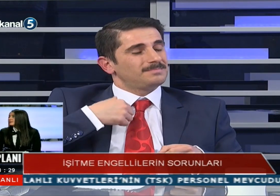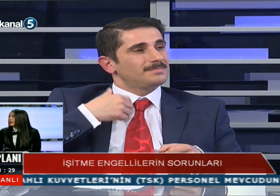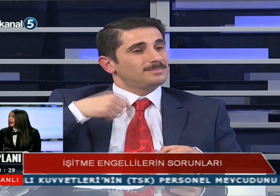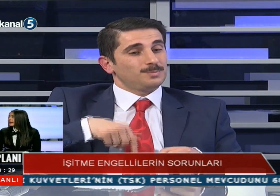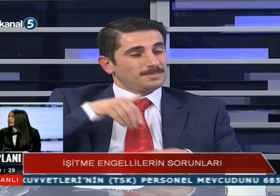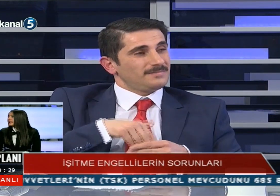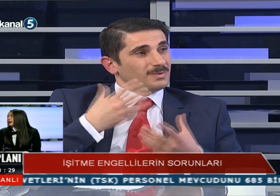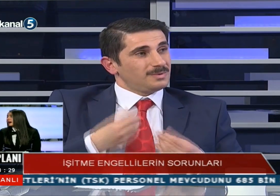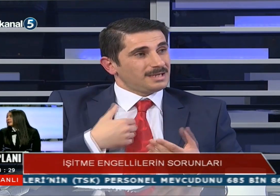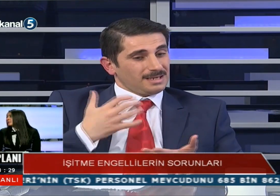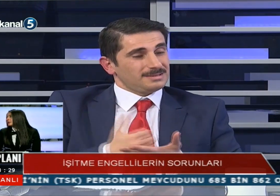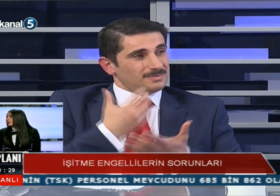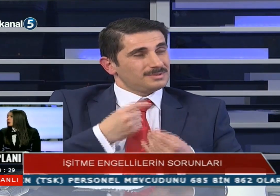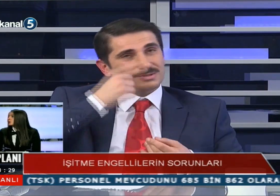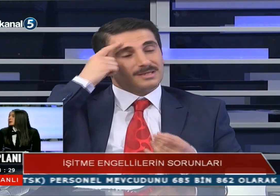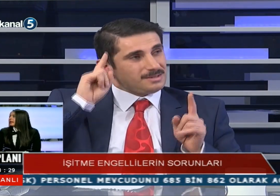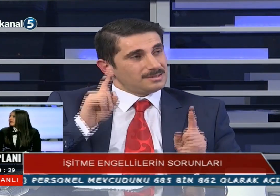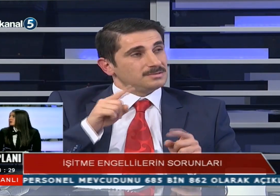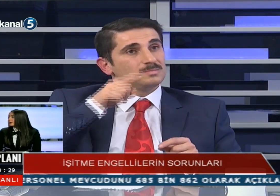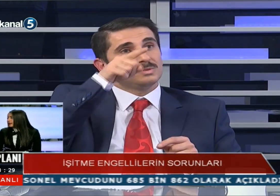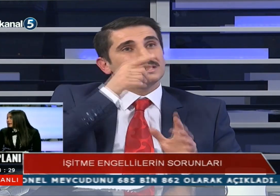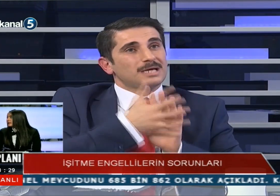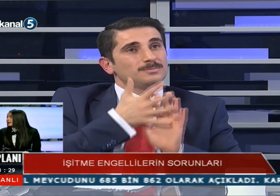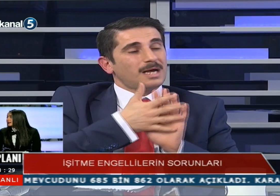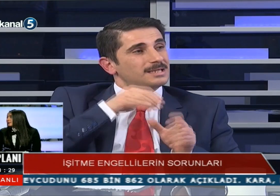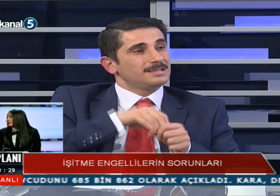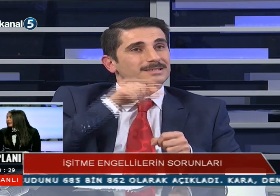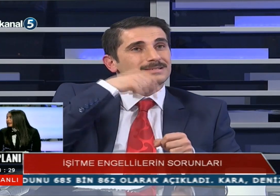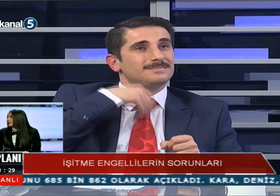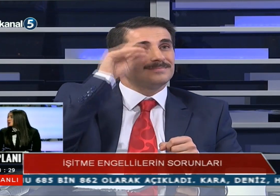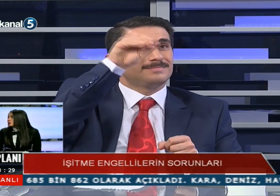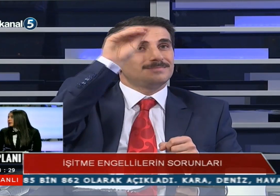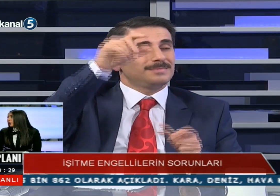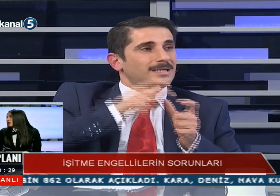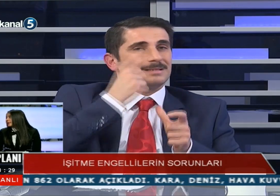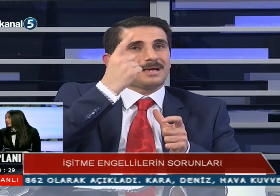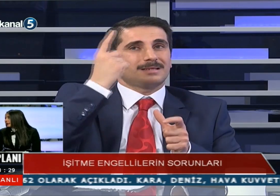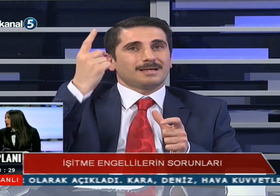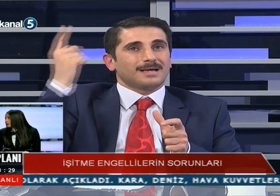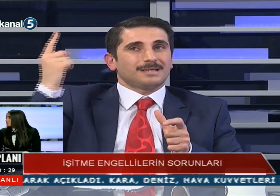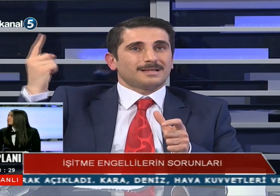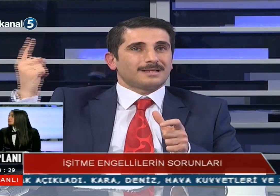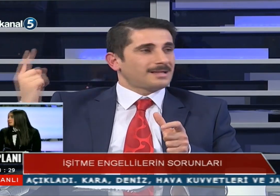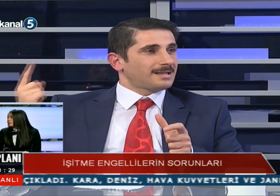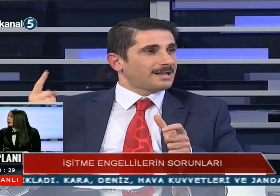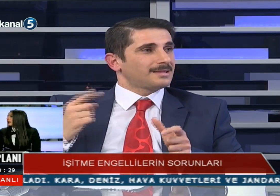işitme engelli anne babanın konuşabilen ve duyabilen bireylerine, çocuklarına KODA deniliyor.